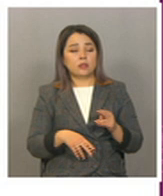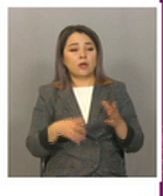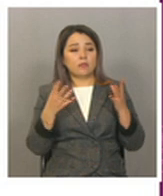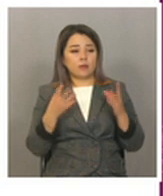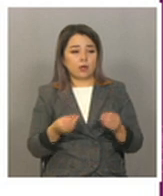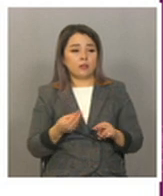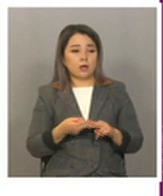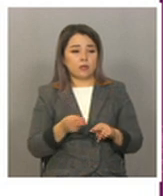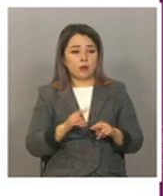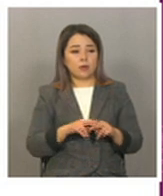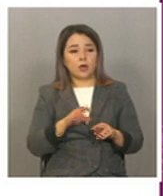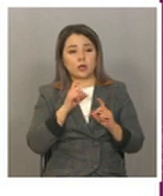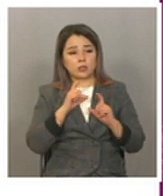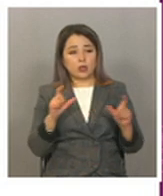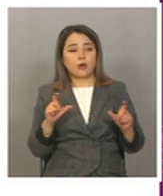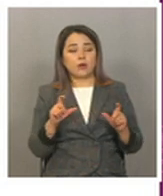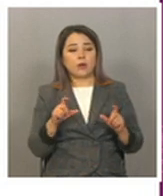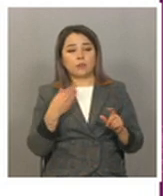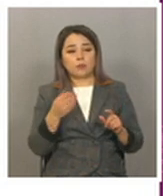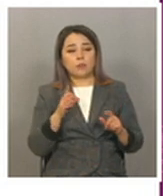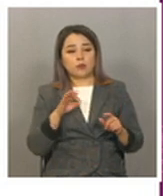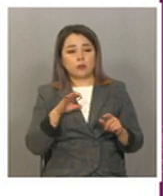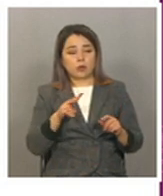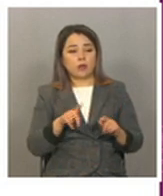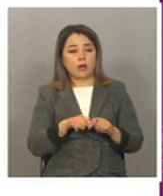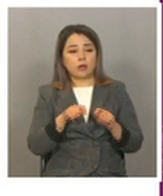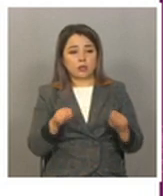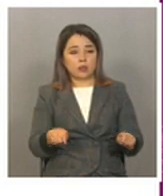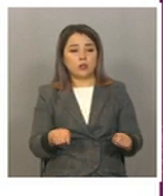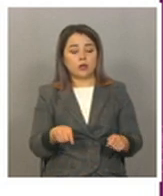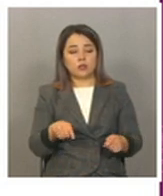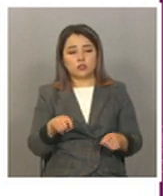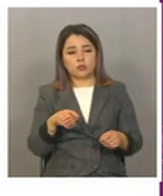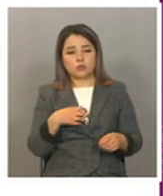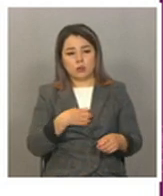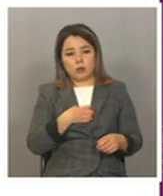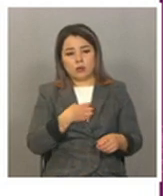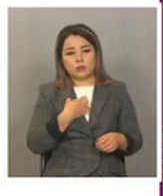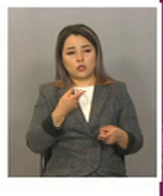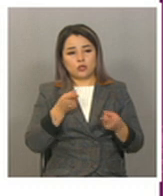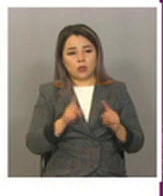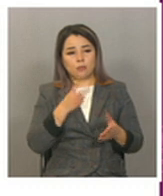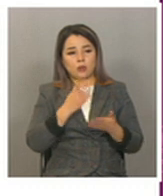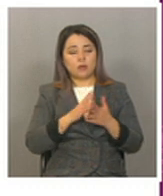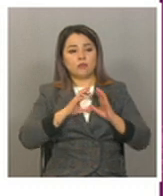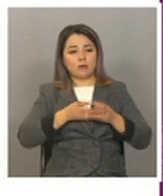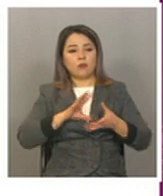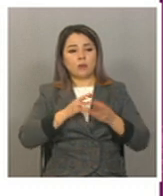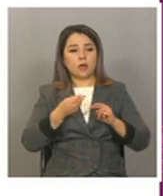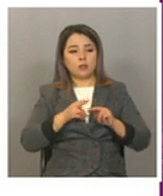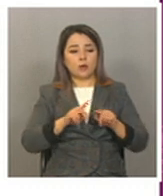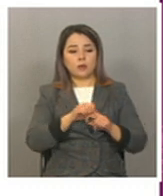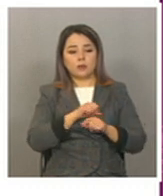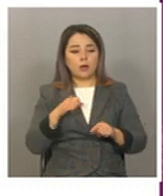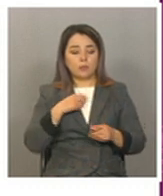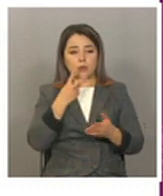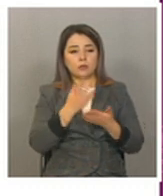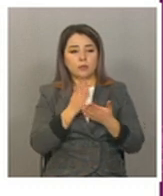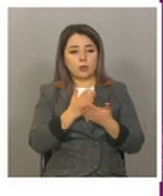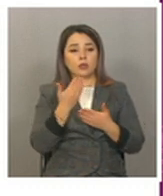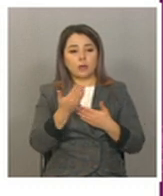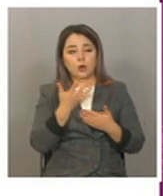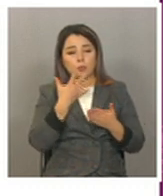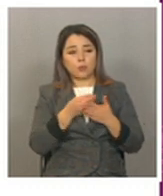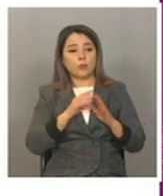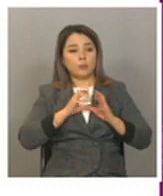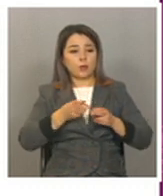вслух Бастон. Ему открылась страшная истина. Весь мир до сих пор заключался в нем самом, и ему, этому